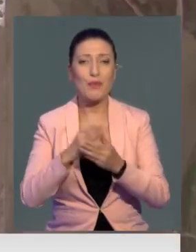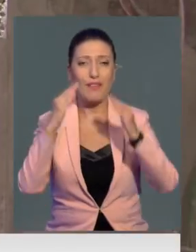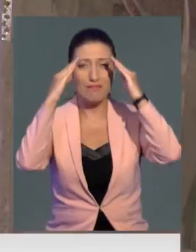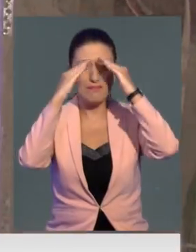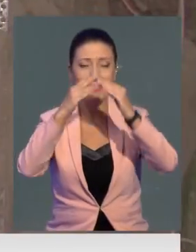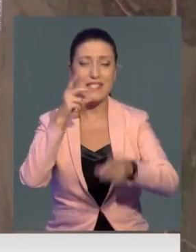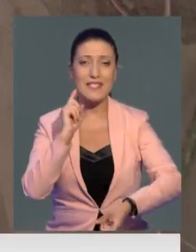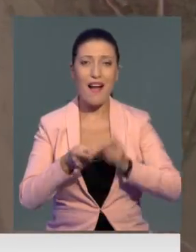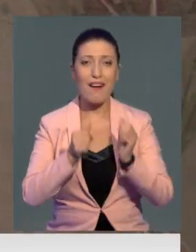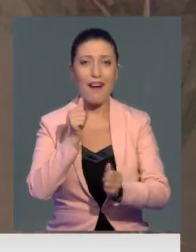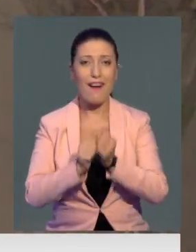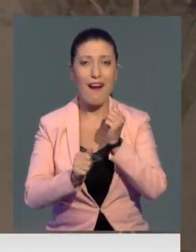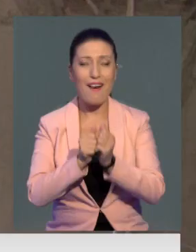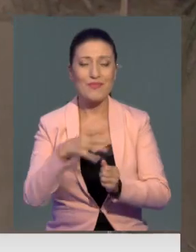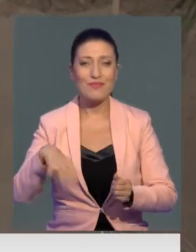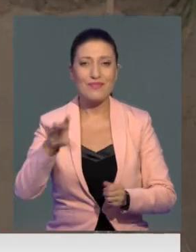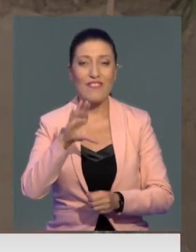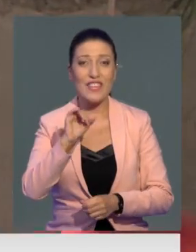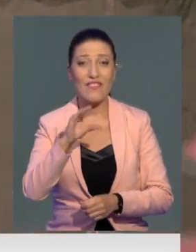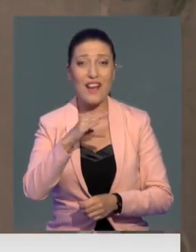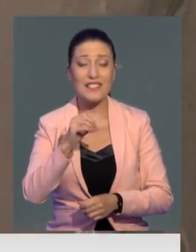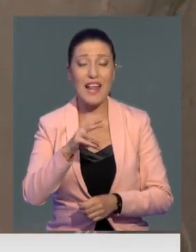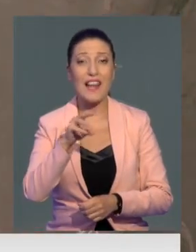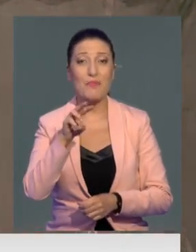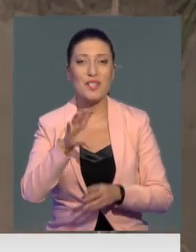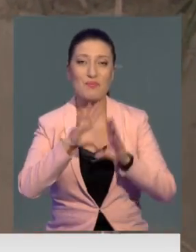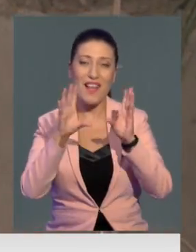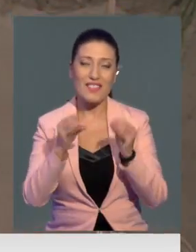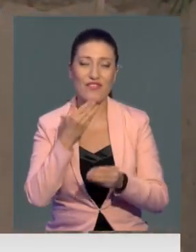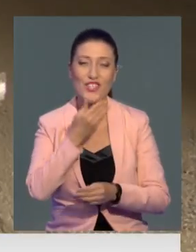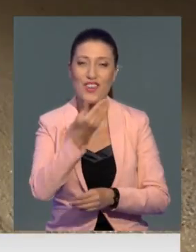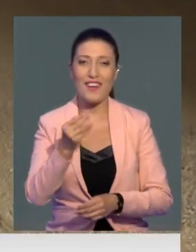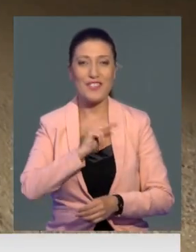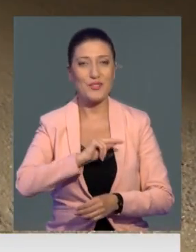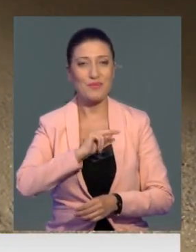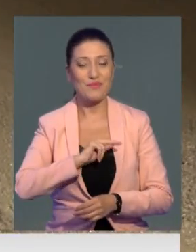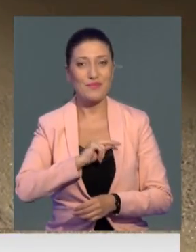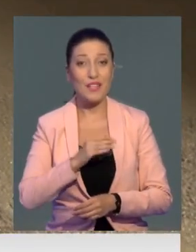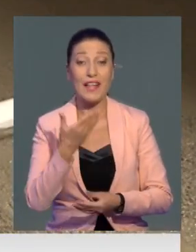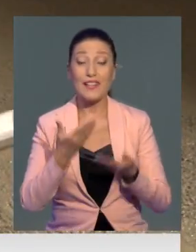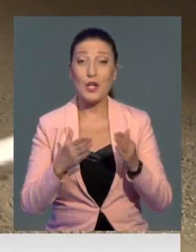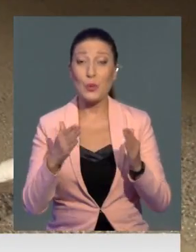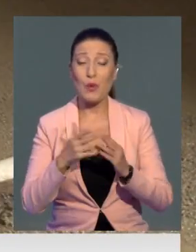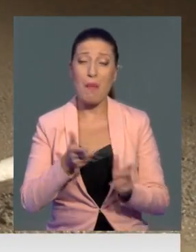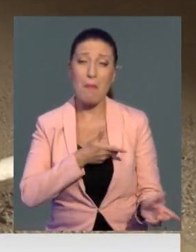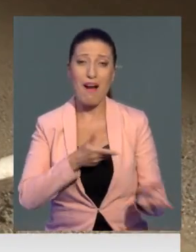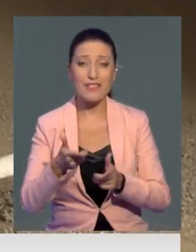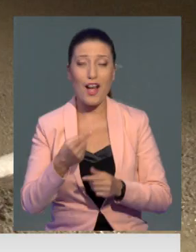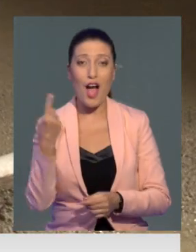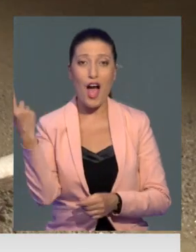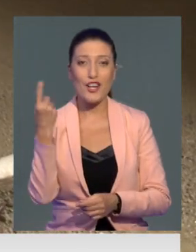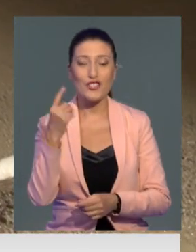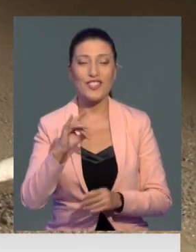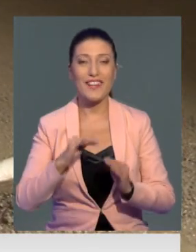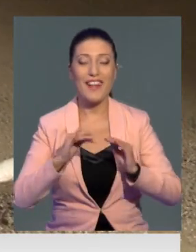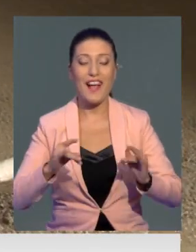պատերով։ Վիվասել MTS-ի աշխատակիցների օգնությամբ վերջնական աշխատանքներն են ավարտին հասցնում։ Հենց տունը պատրաստ լինի, առաջին երեխաներին են